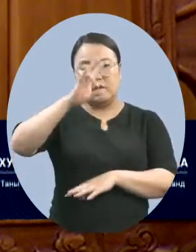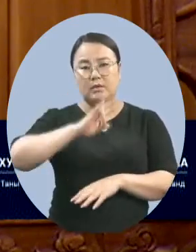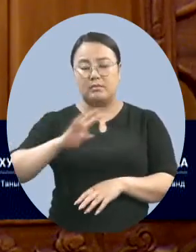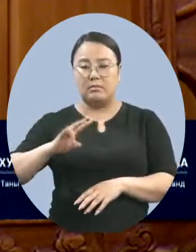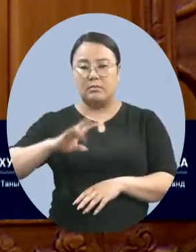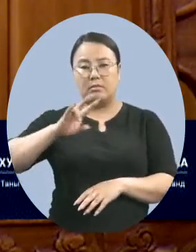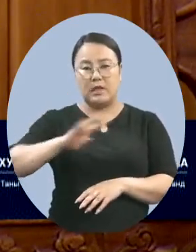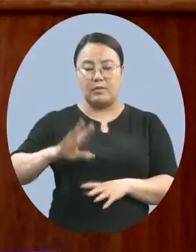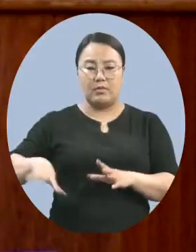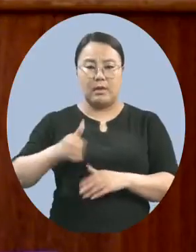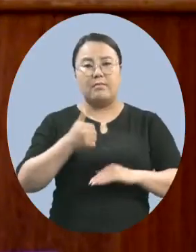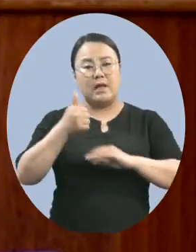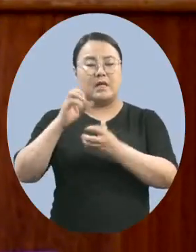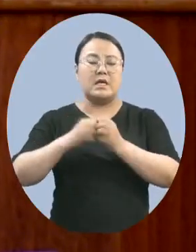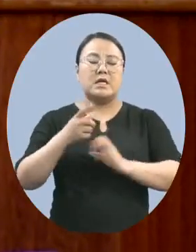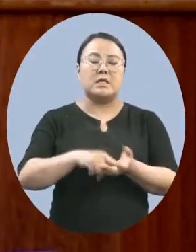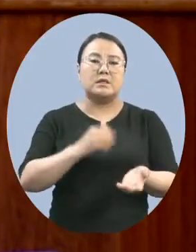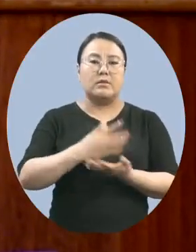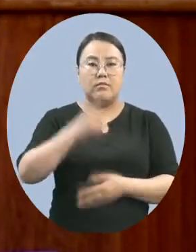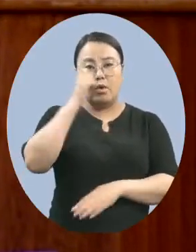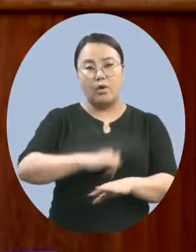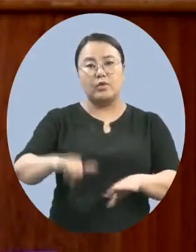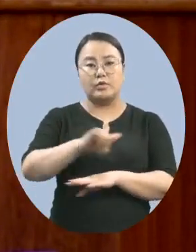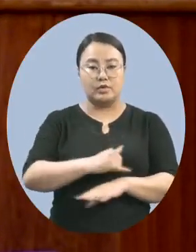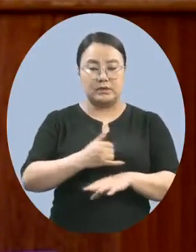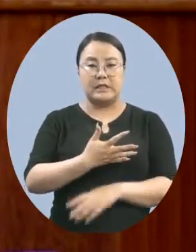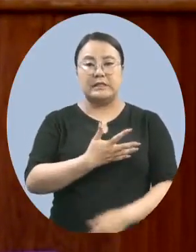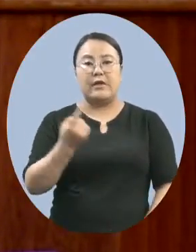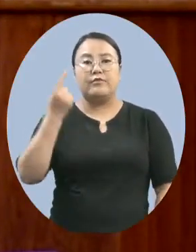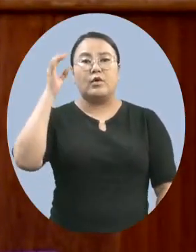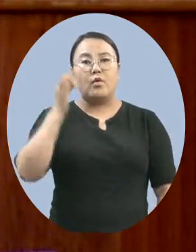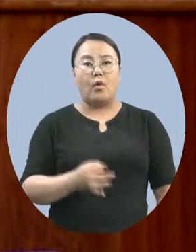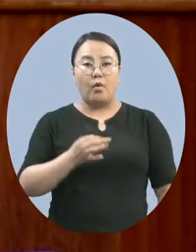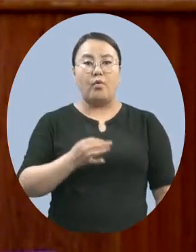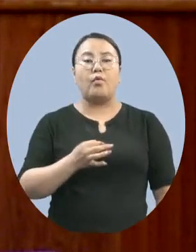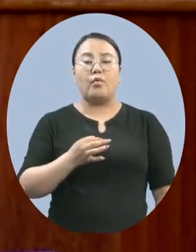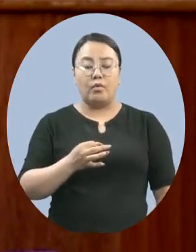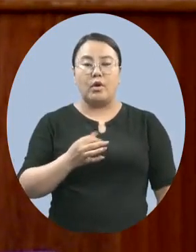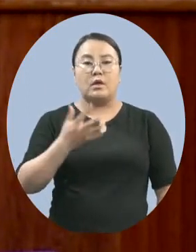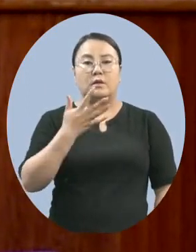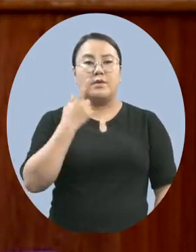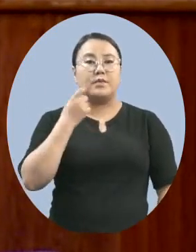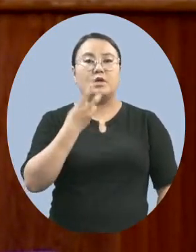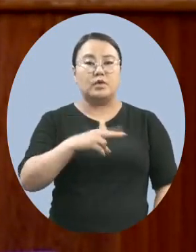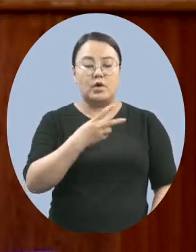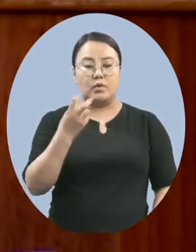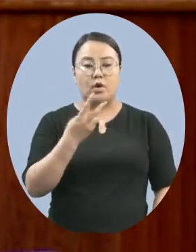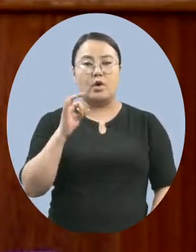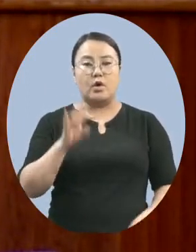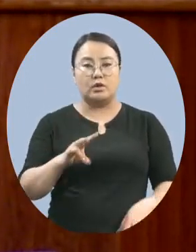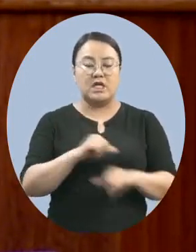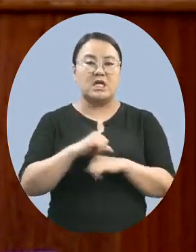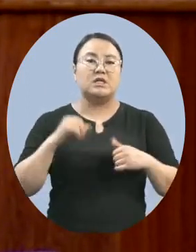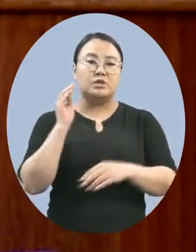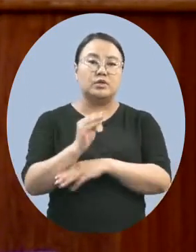манлайлаад явасаа гэж үзэж байгаа. За Монгол Улсын нийт хүн амын нийт сонгогчдын 51% нь эмэгтэйчүүд, 2020 оны эрдэнэ төлөөлөгч хурлын сонгуульд